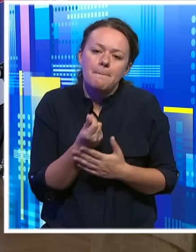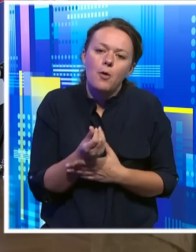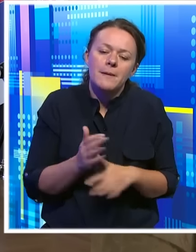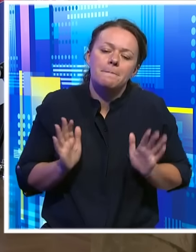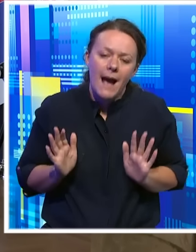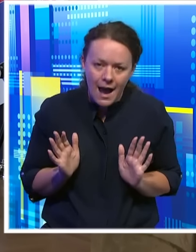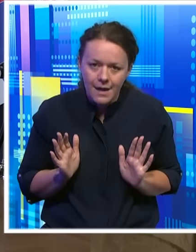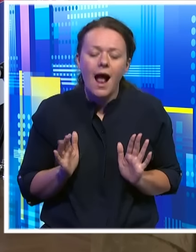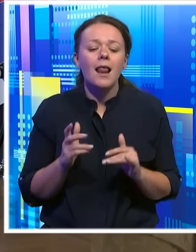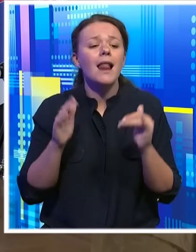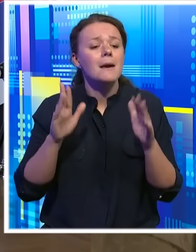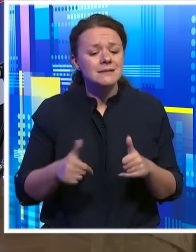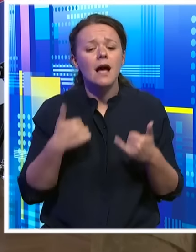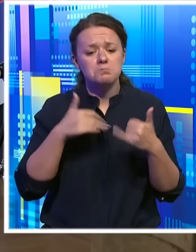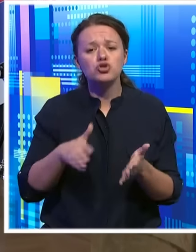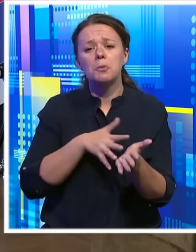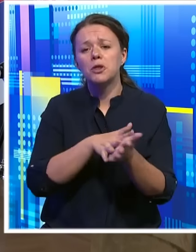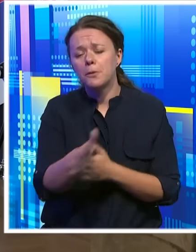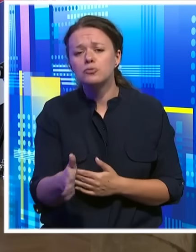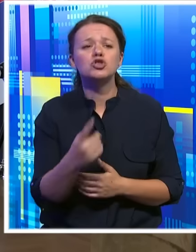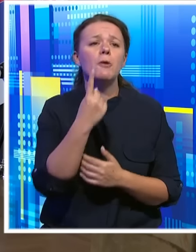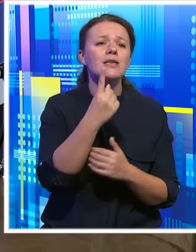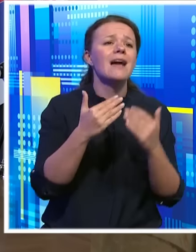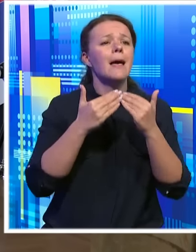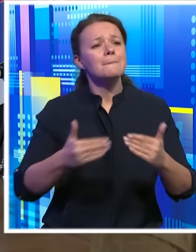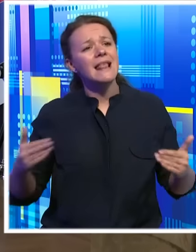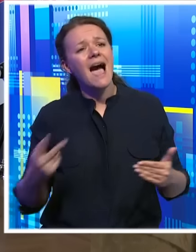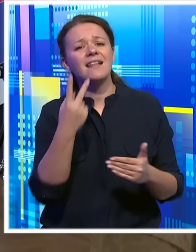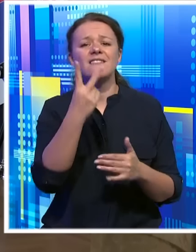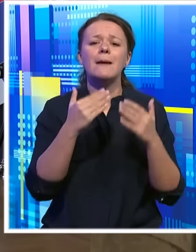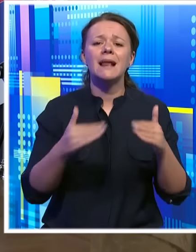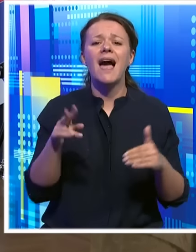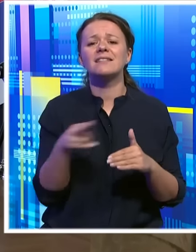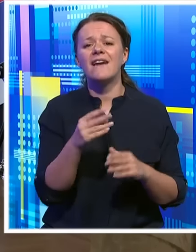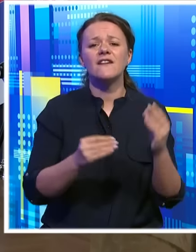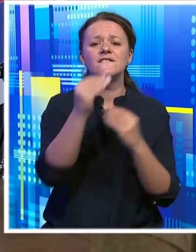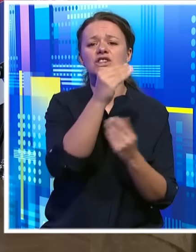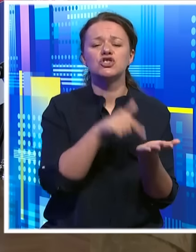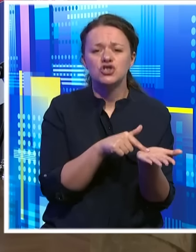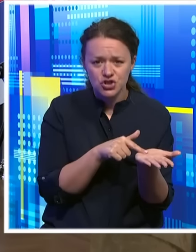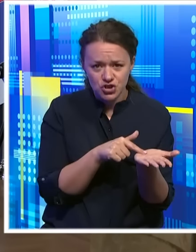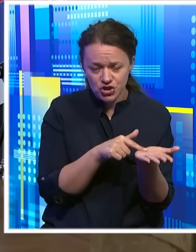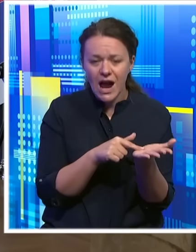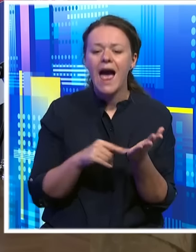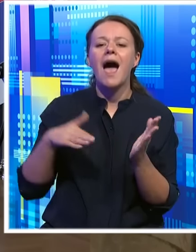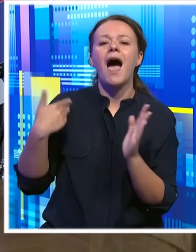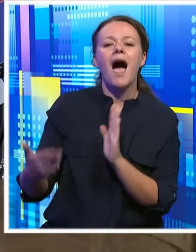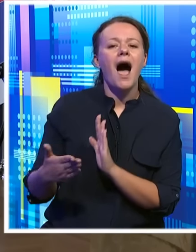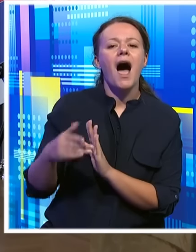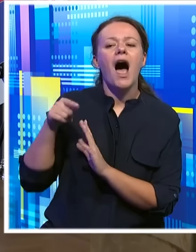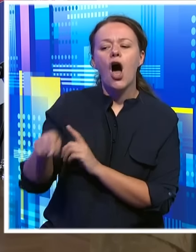mi u ovom trenutku potrošiti milijardu i dve milijarde više u evrima, ali mi smo time ubili sebi deficit.